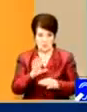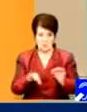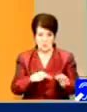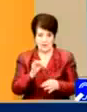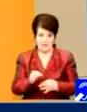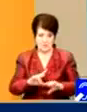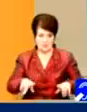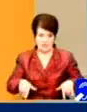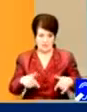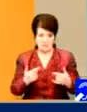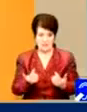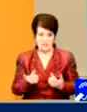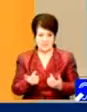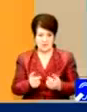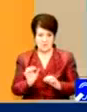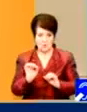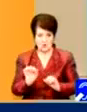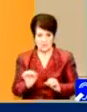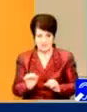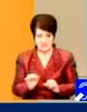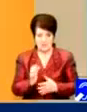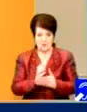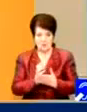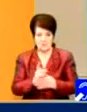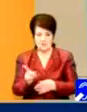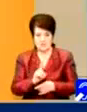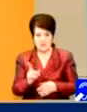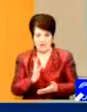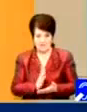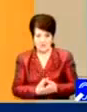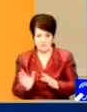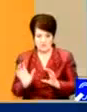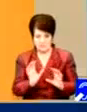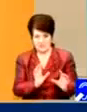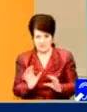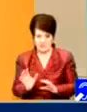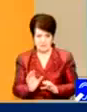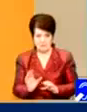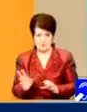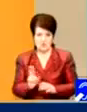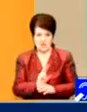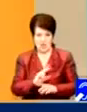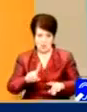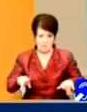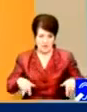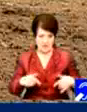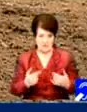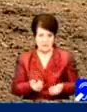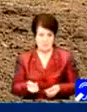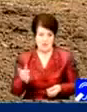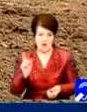de reabilitare, fiindcă protejăm, conservăm ceea ce avem, ceea ce s-a păstrat și reabilităm, deci,